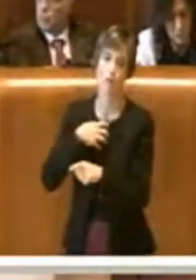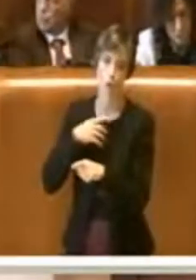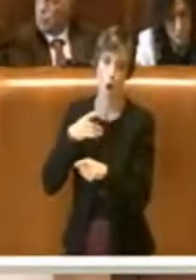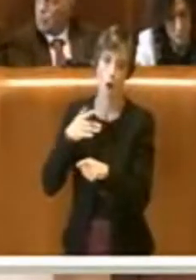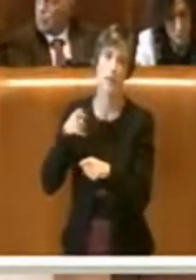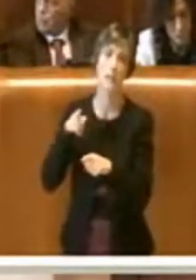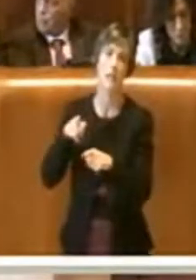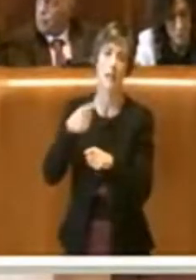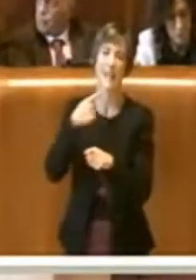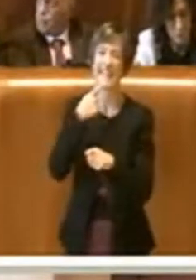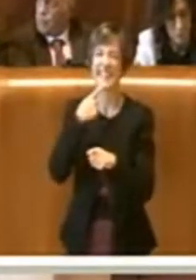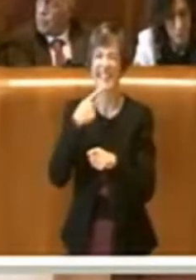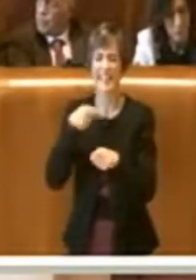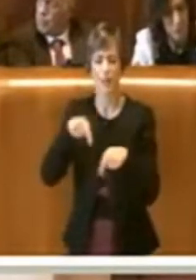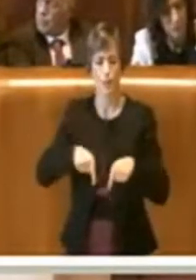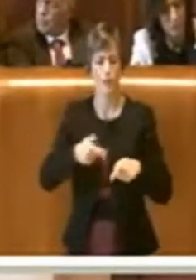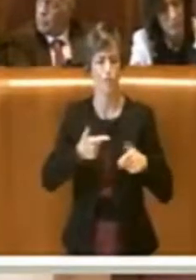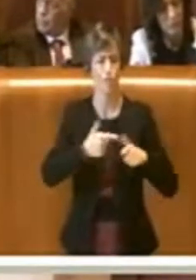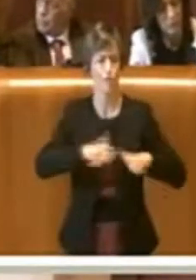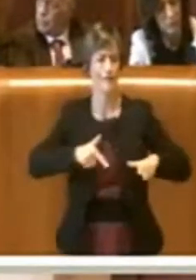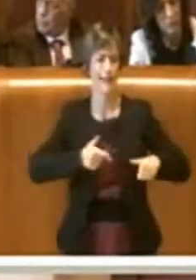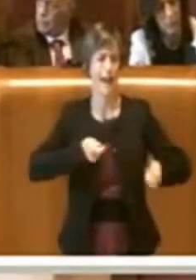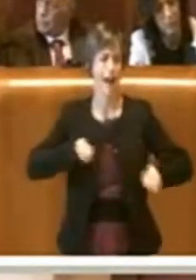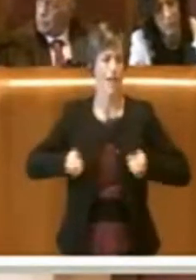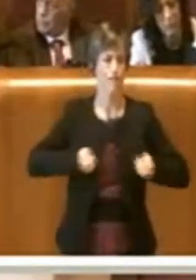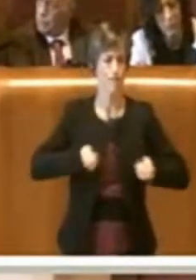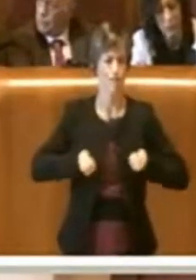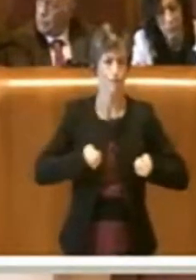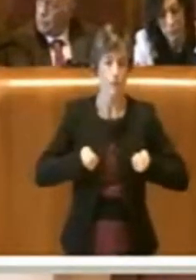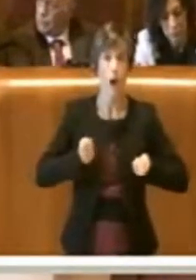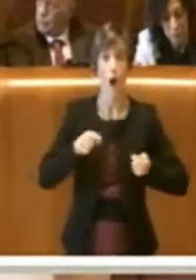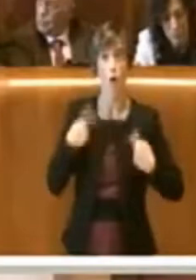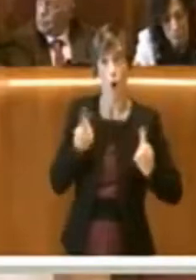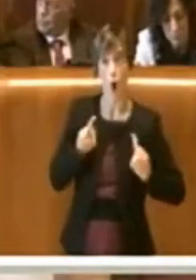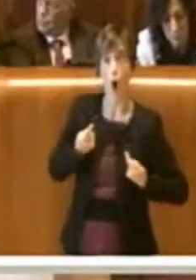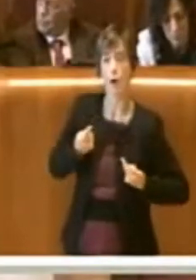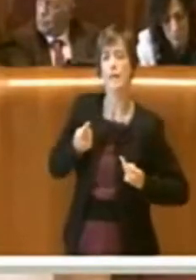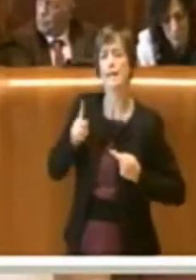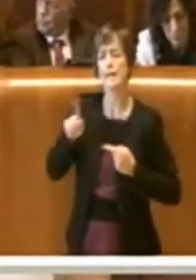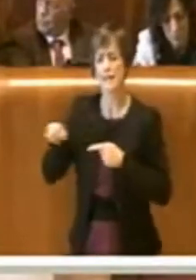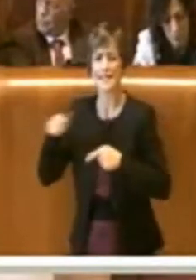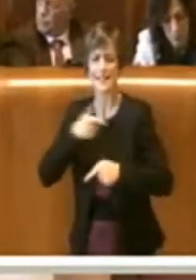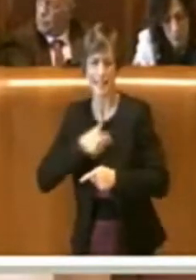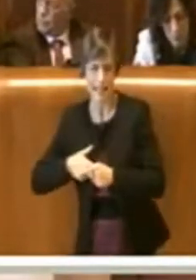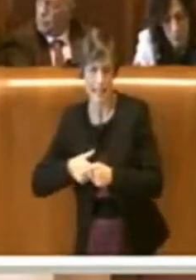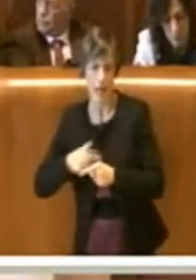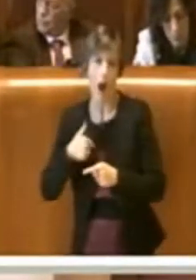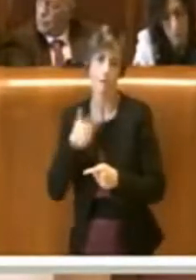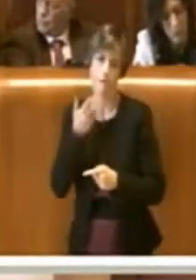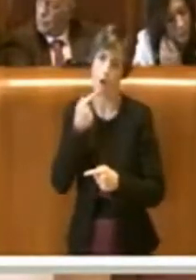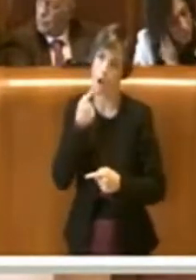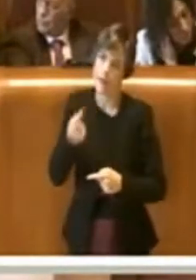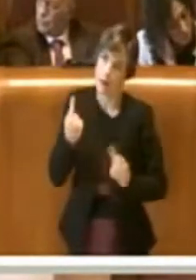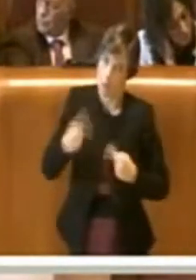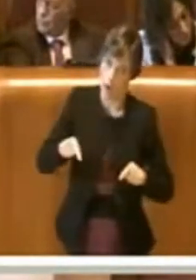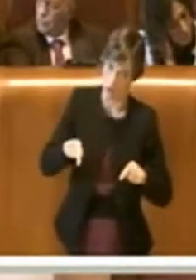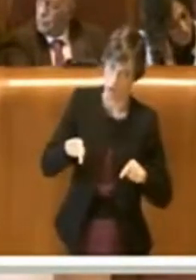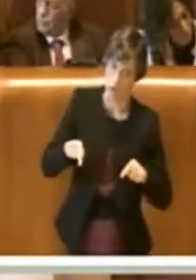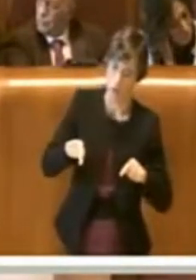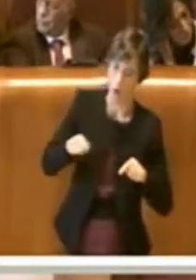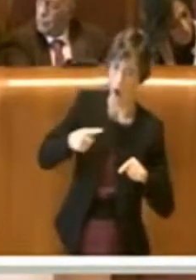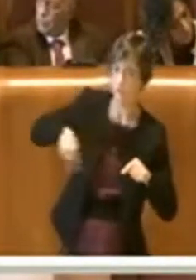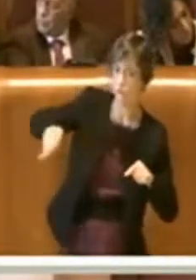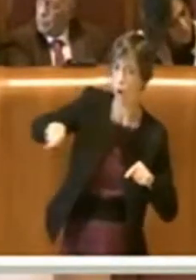questa città, a noi, alla sindaca, è che che è importante illuminare